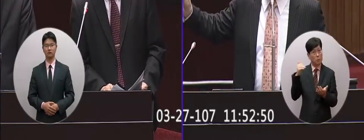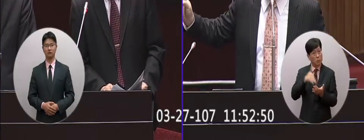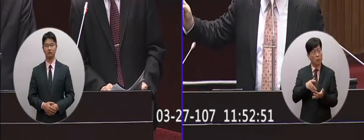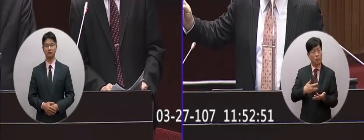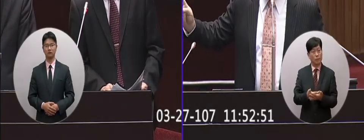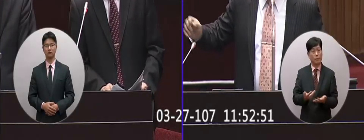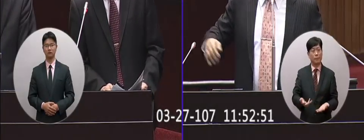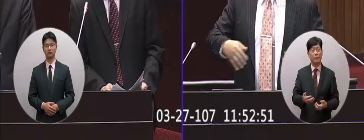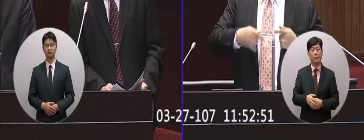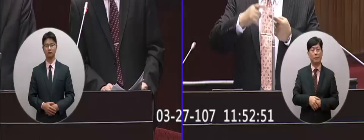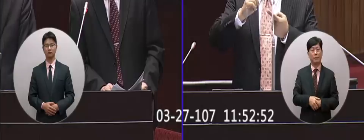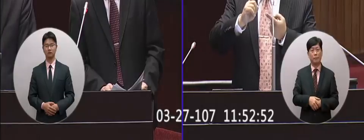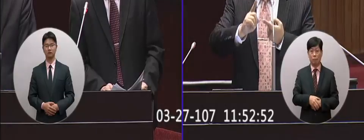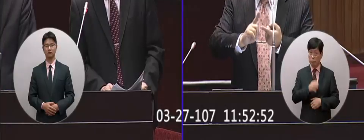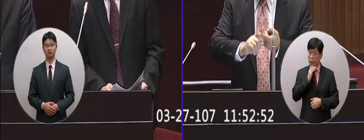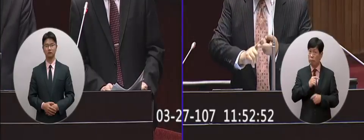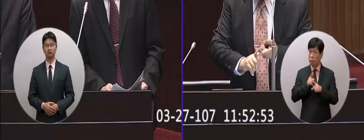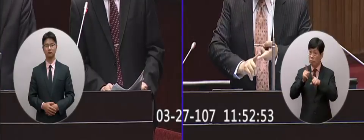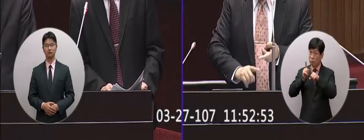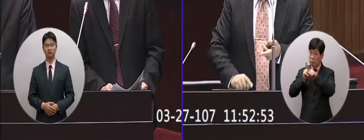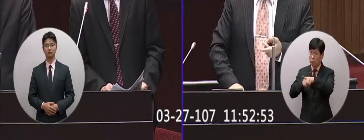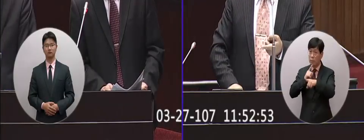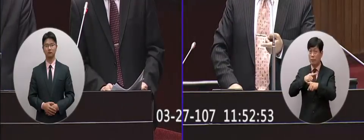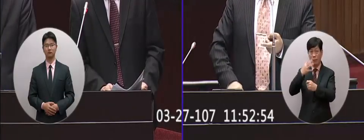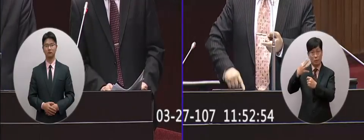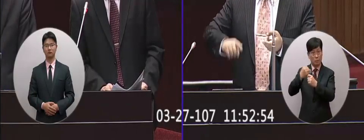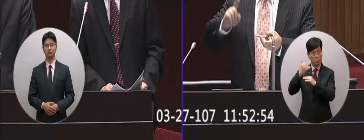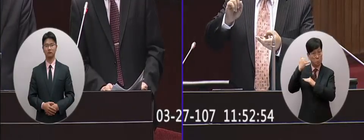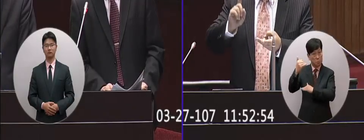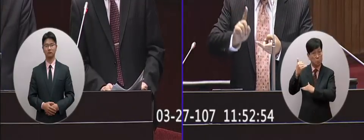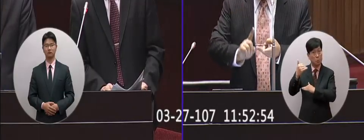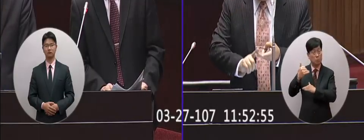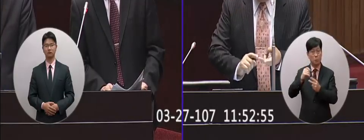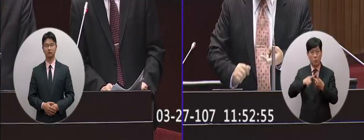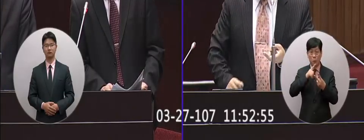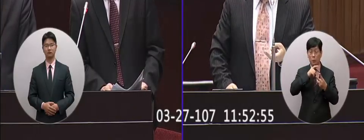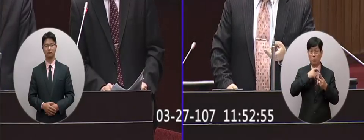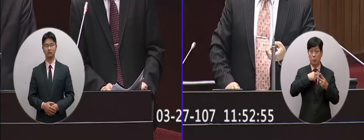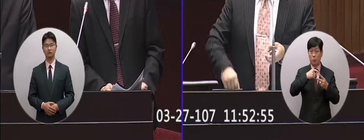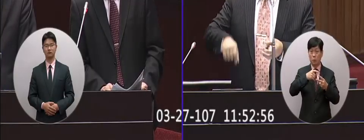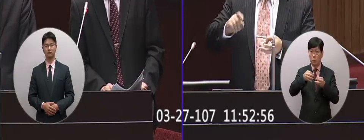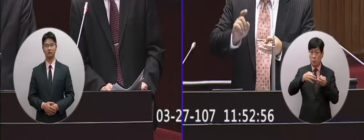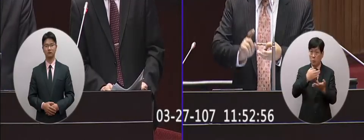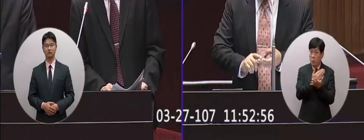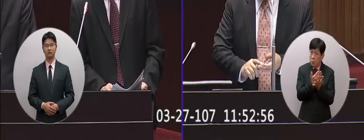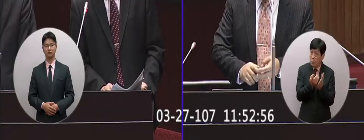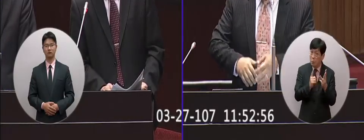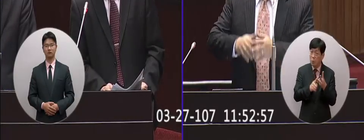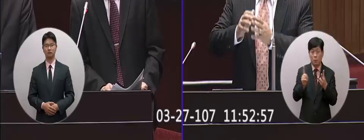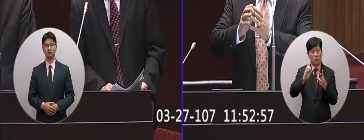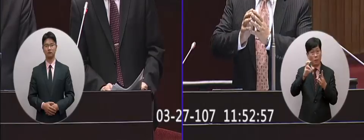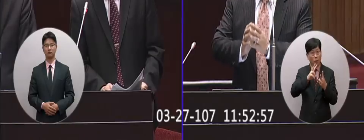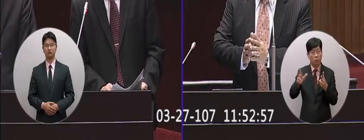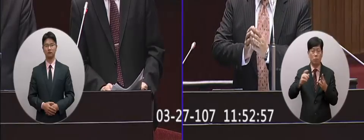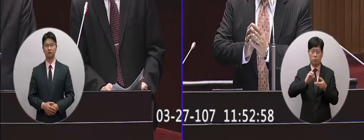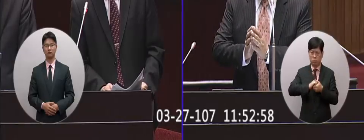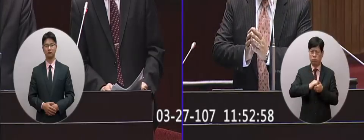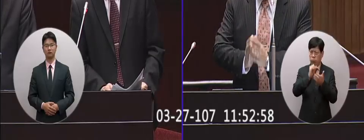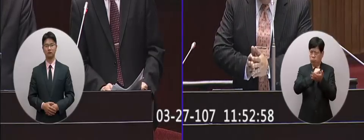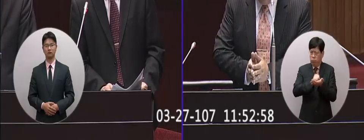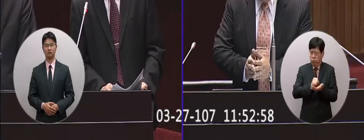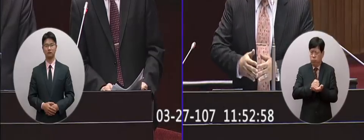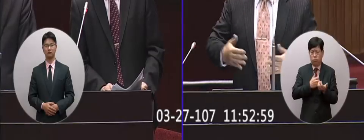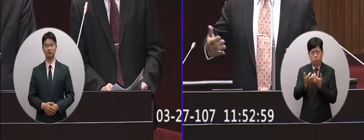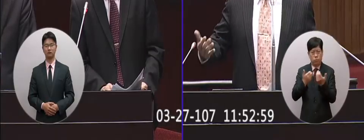底如何解决？是依照它设置的年限呢，还是依照它产业的类别呢，还是依照什么方式？要有一个明确